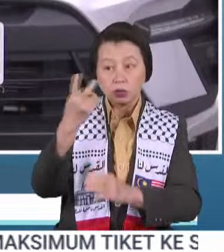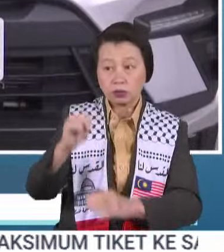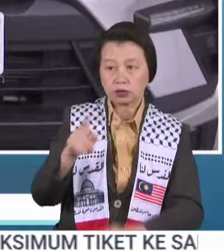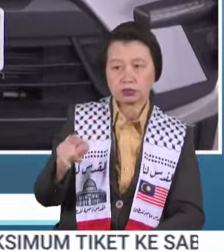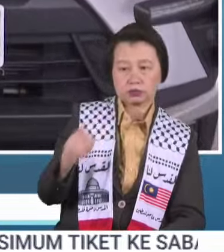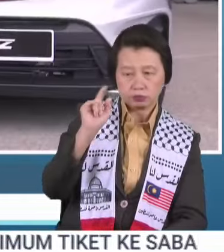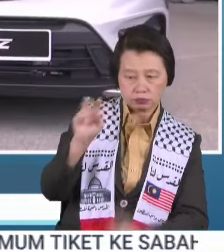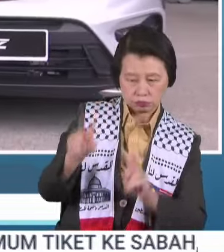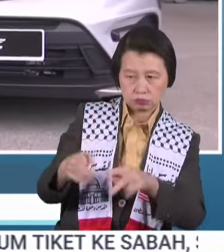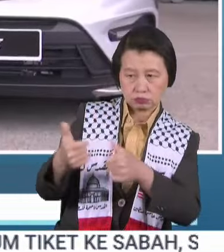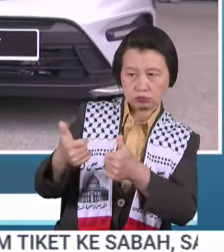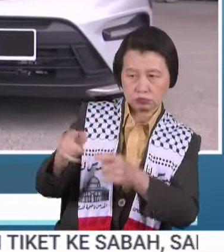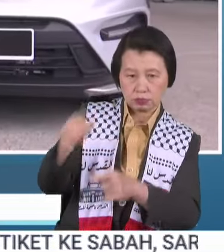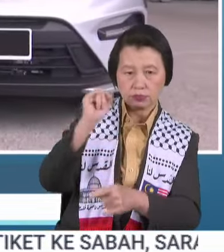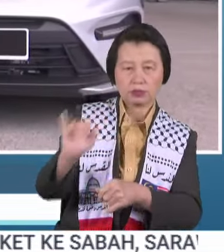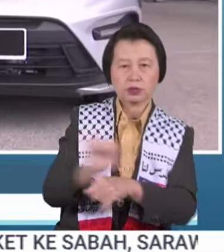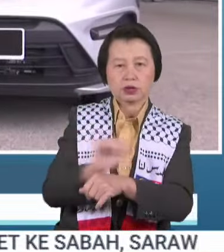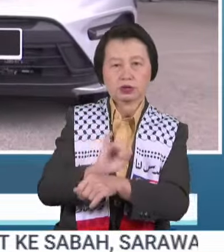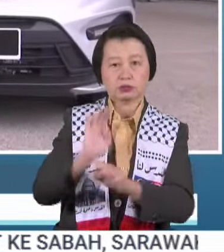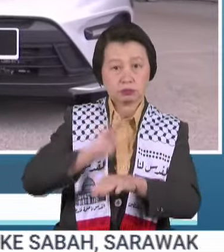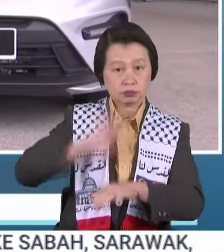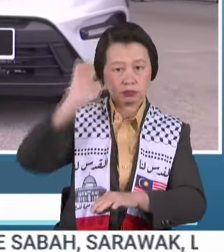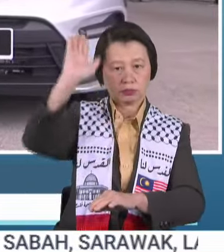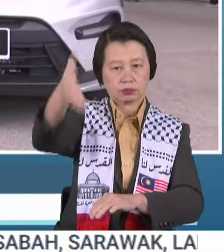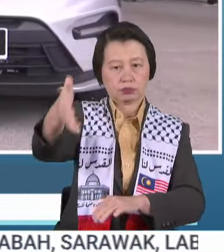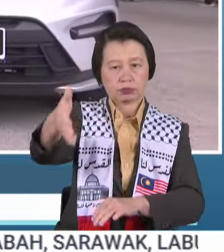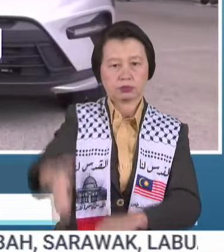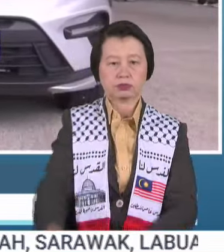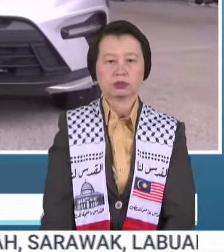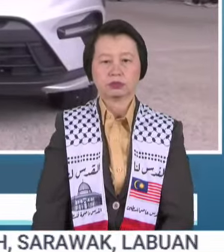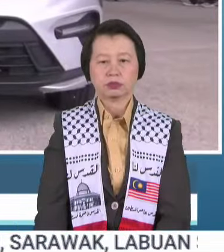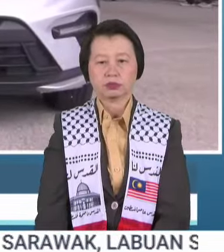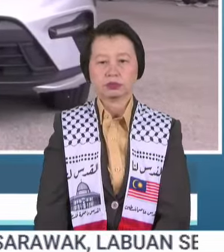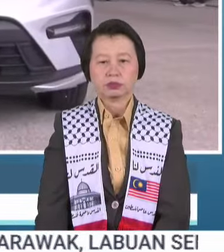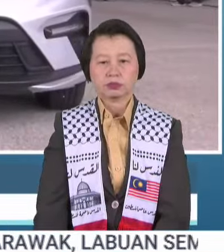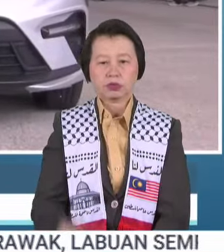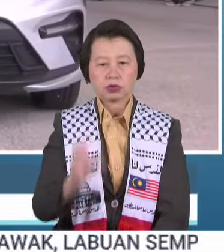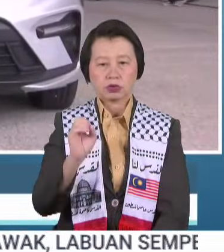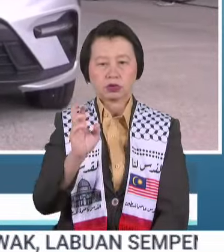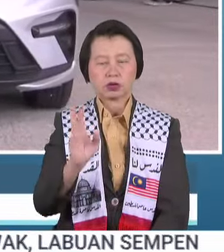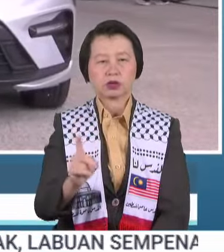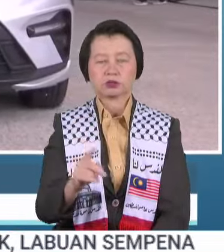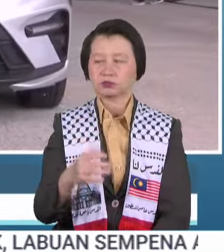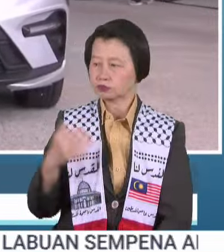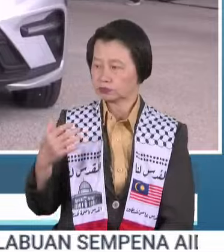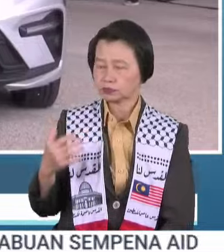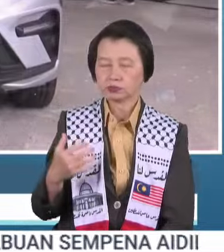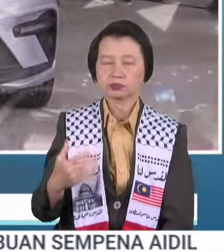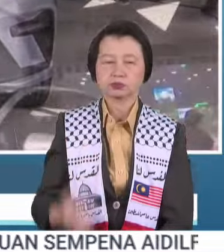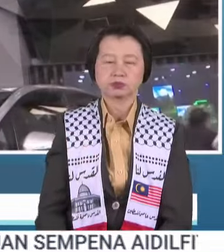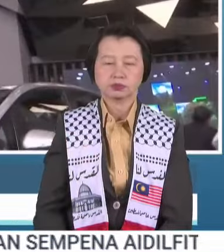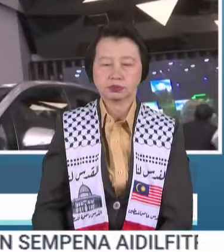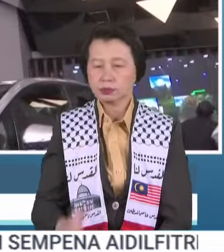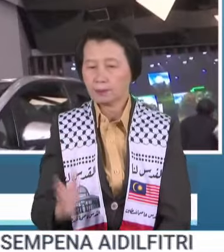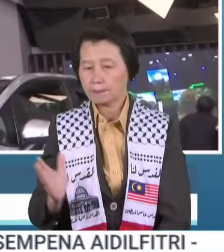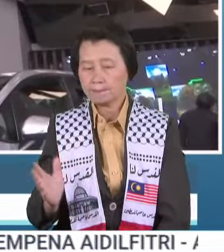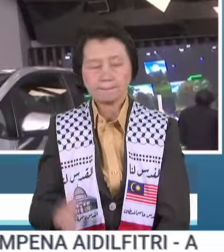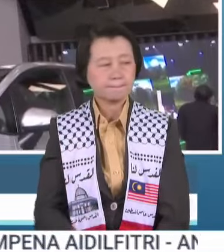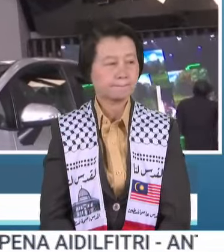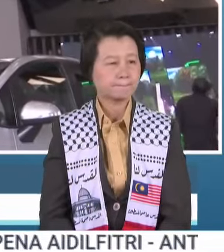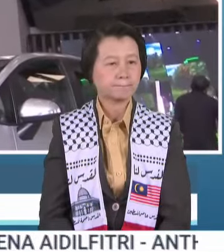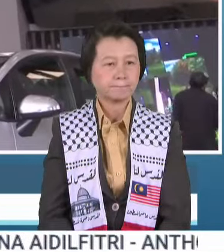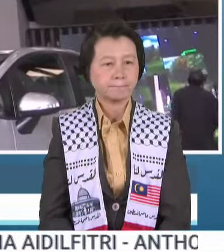potensi mereka untuk apa industri masa akan datang. Okeylah, saudara LY. Okey, apa